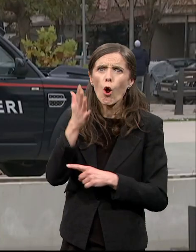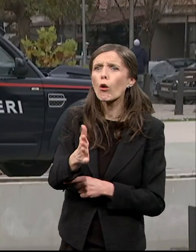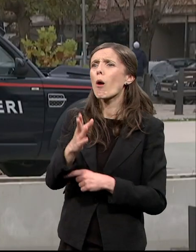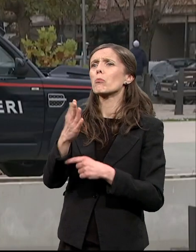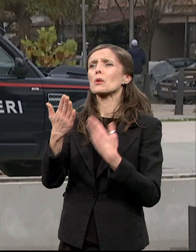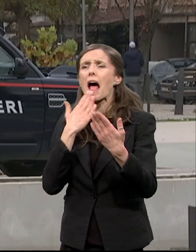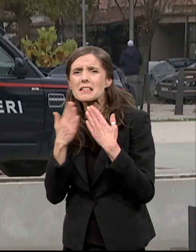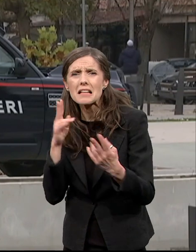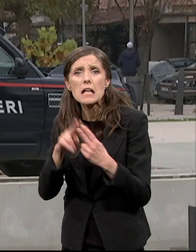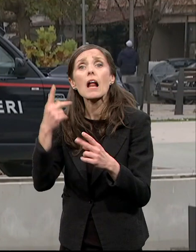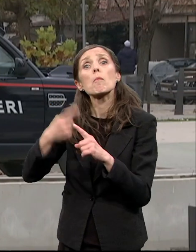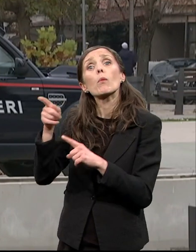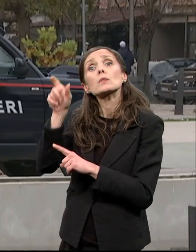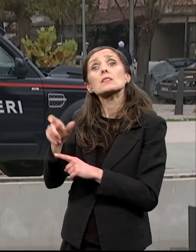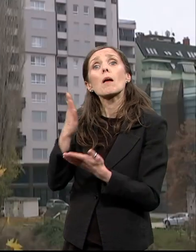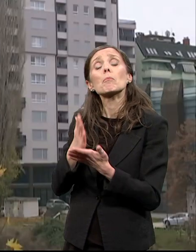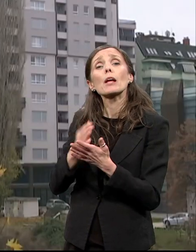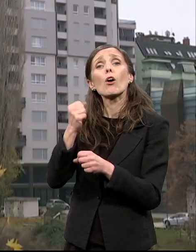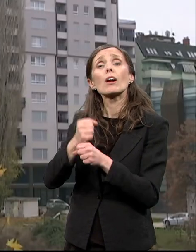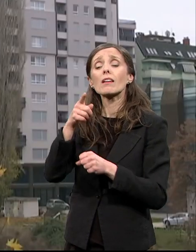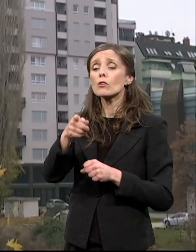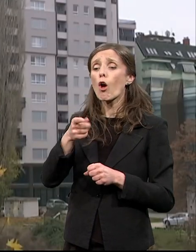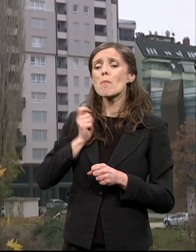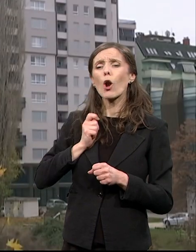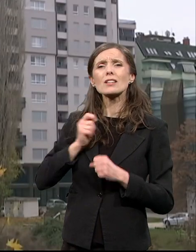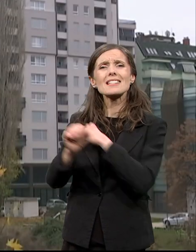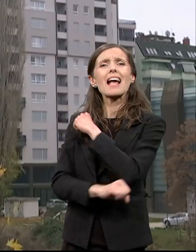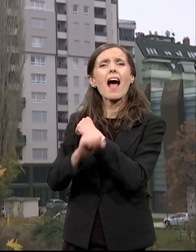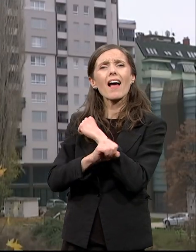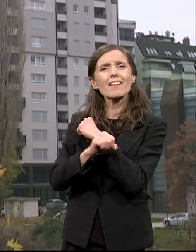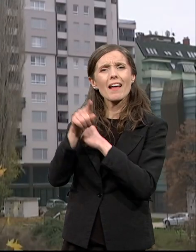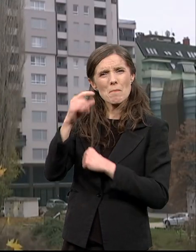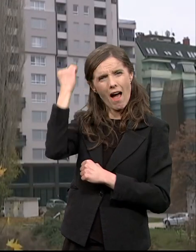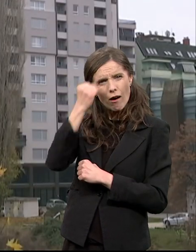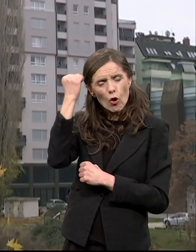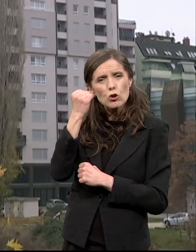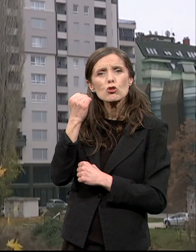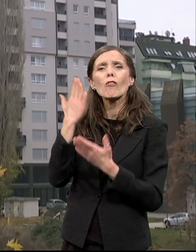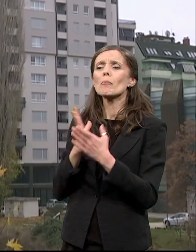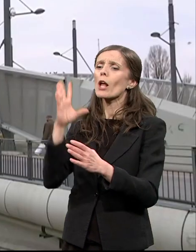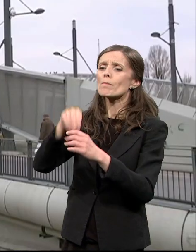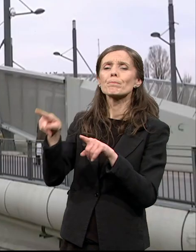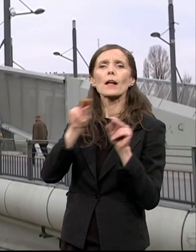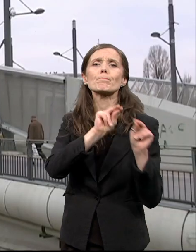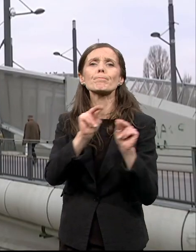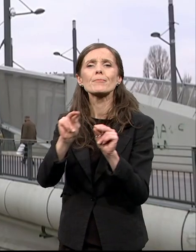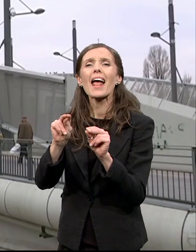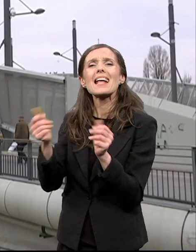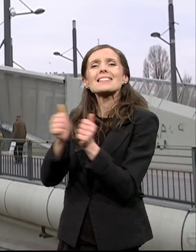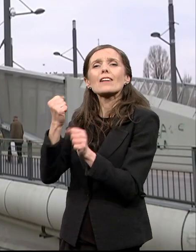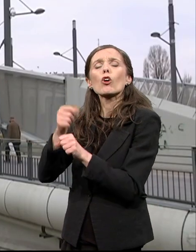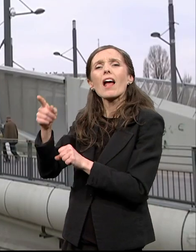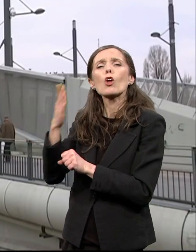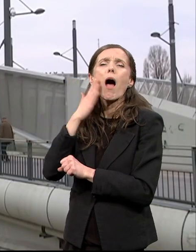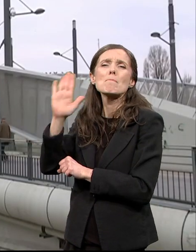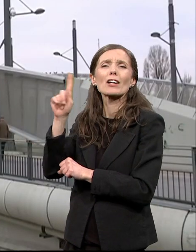čak je radio i u Policijskoj akademiji Kosova kao instruktor u sastavu jedne američke nevladine